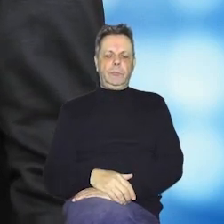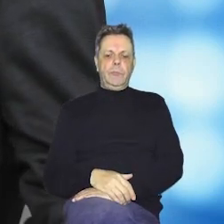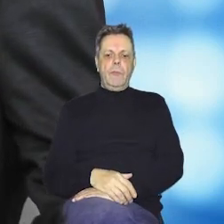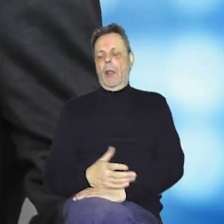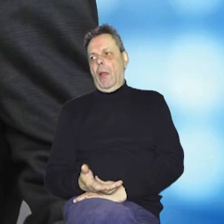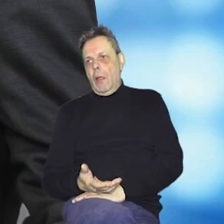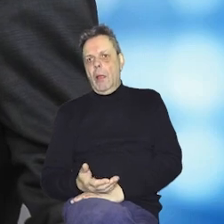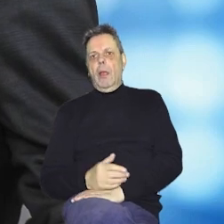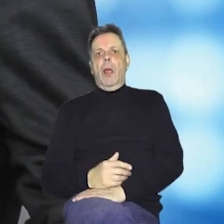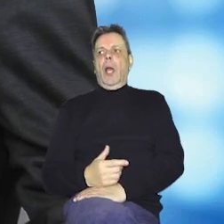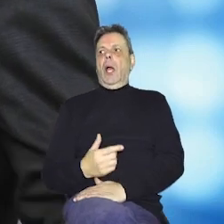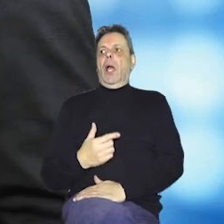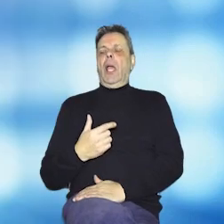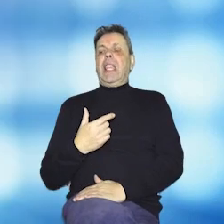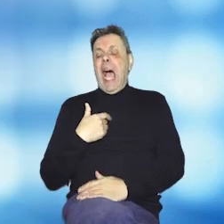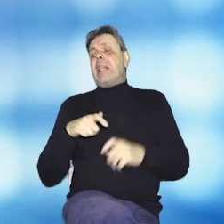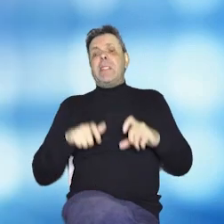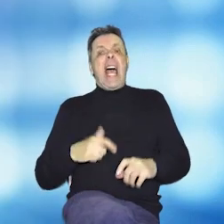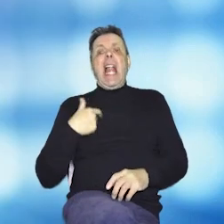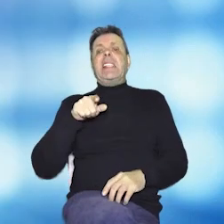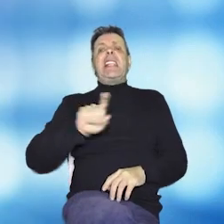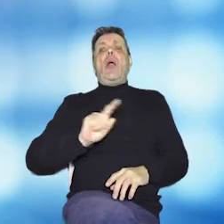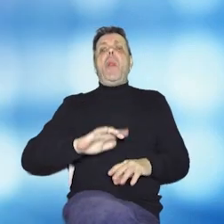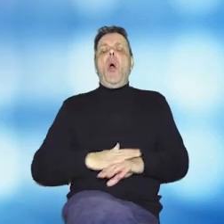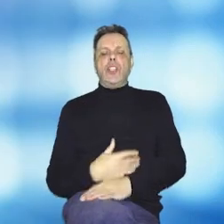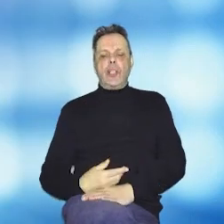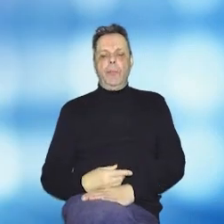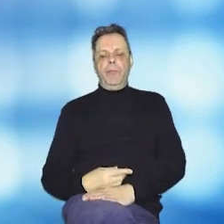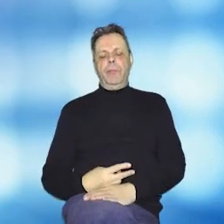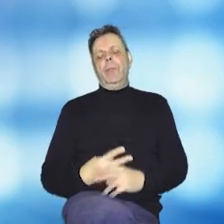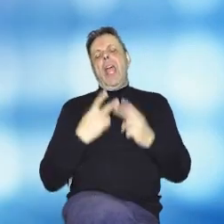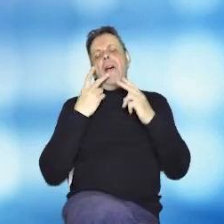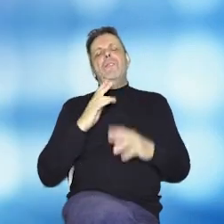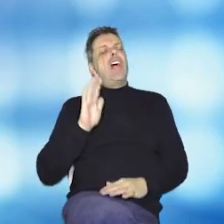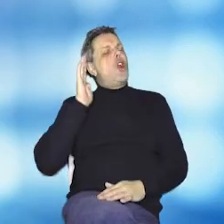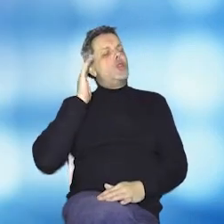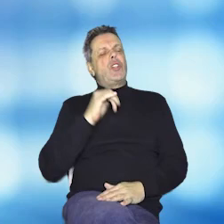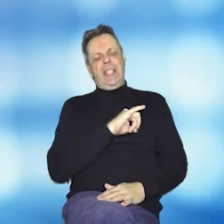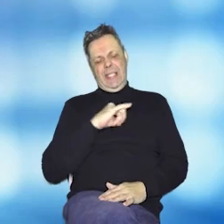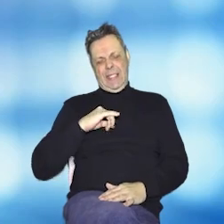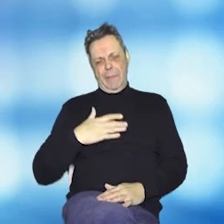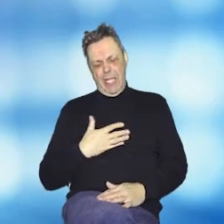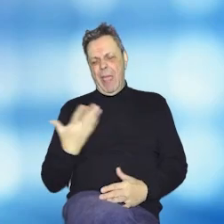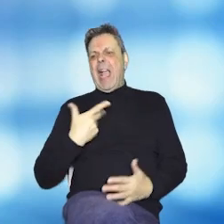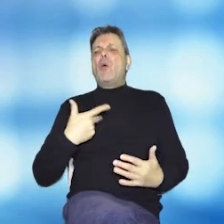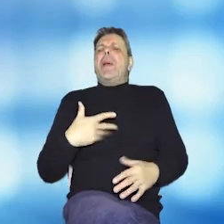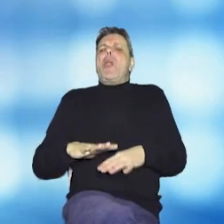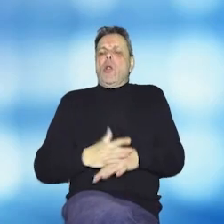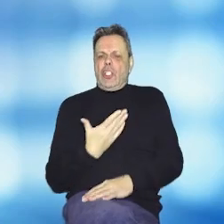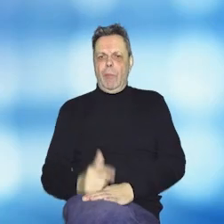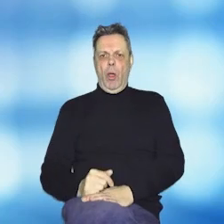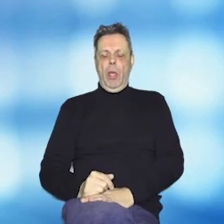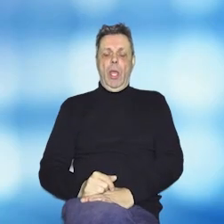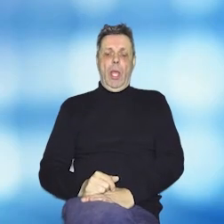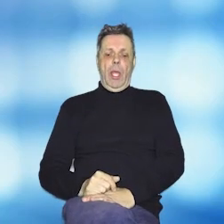gerontologiju. Nimalo se tako ne osjećam. Pa mislim da je važno slušati sebe i kako se osjećamo i nekako